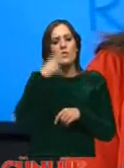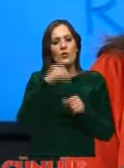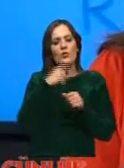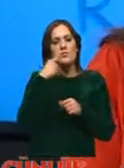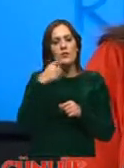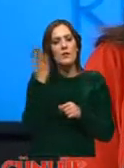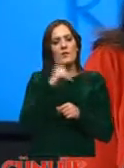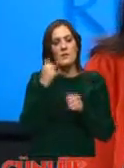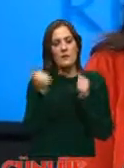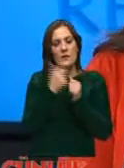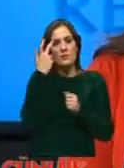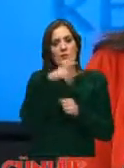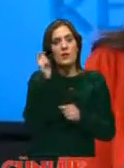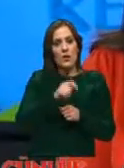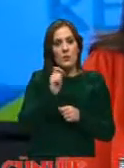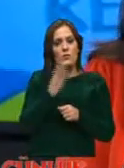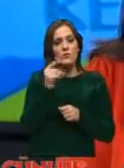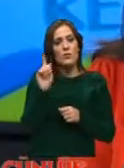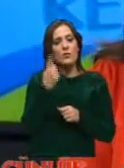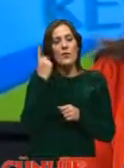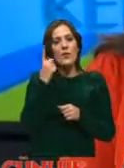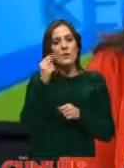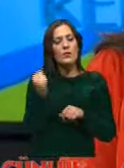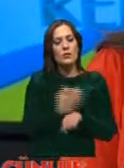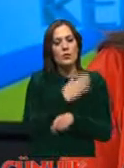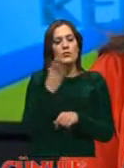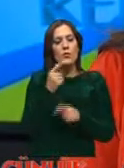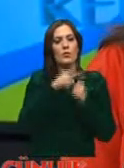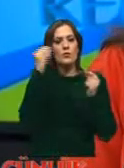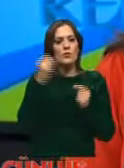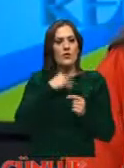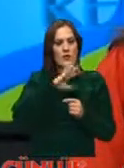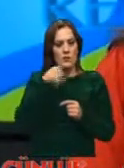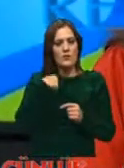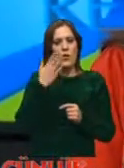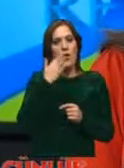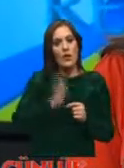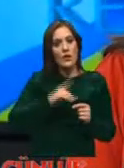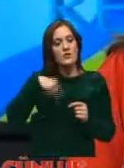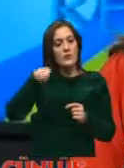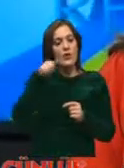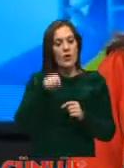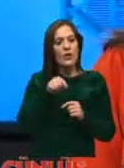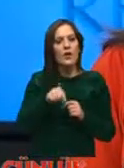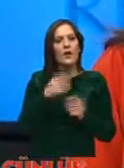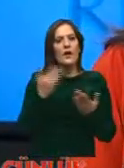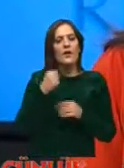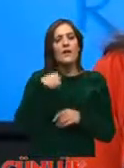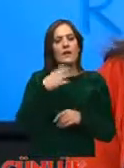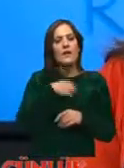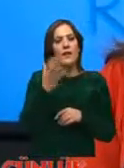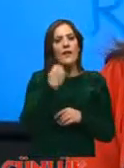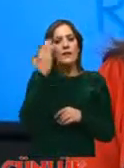çok başka bir şey. Birlikte müzik yapmak çok değişik bir duygu. Çok mutluluk veriyor hepimize, öğrencilerimize de öyle. Yani kendi